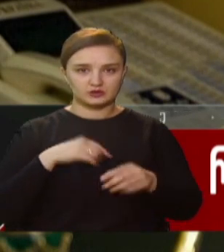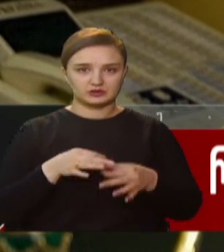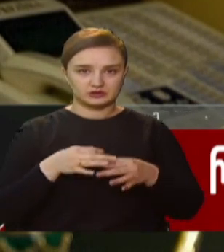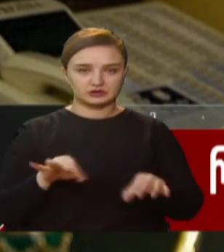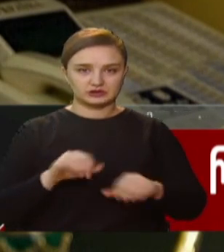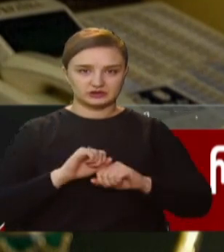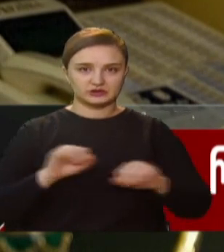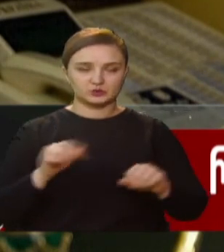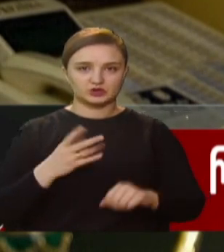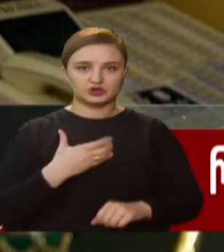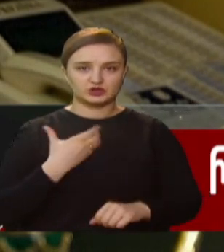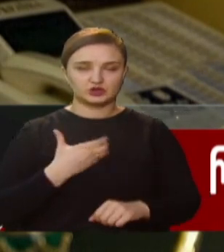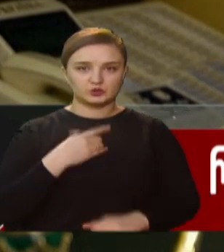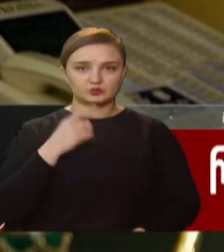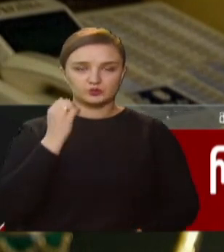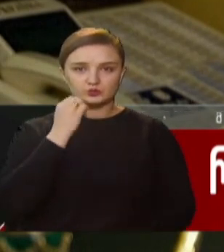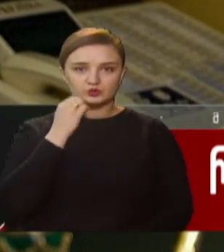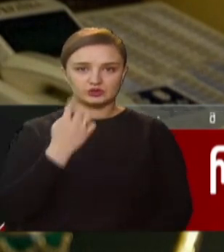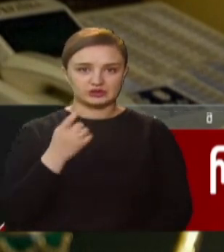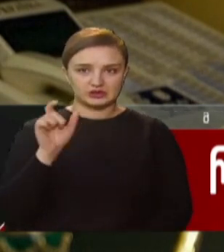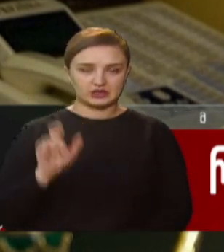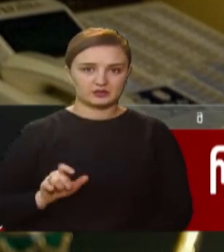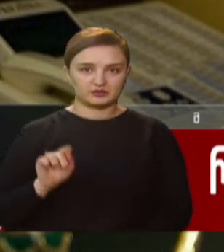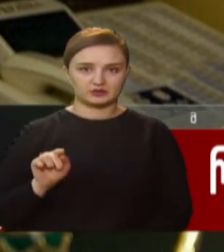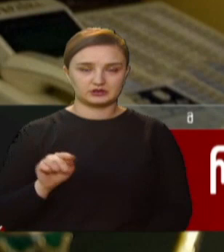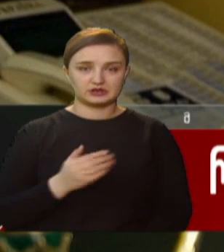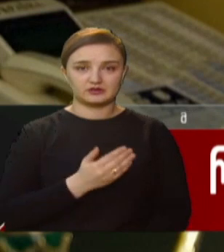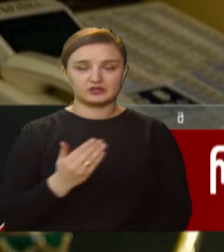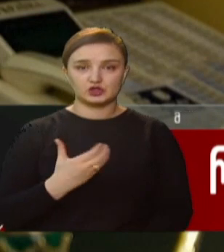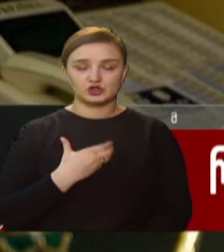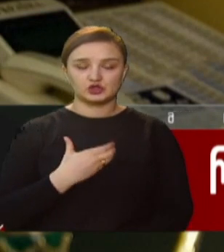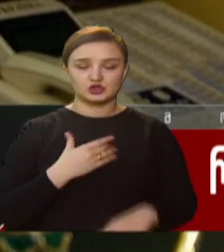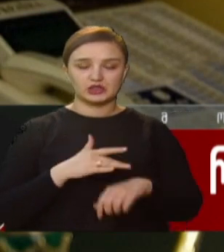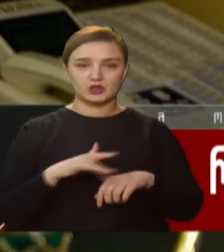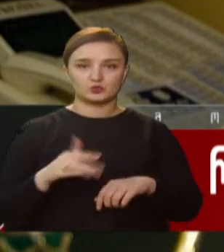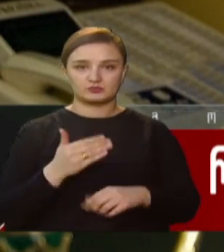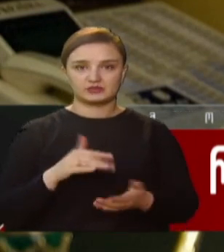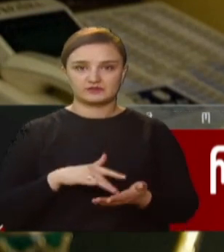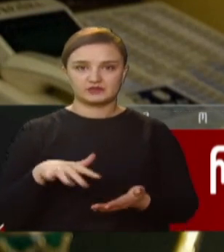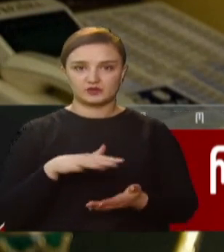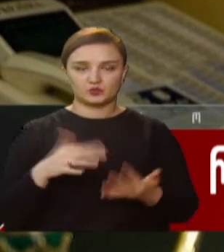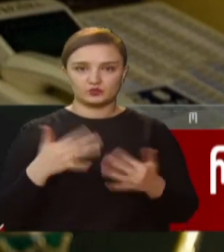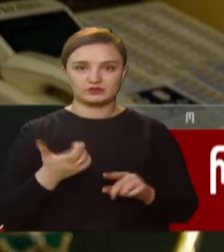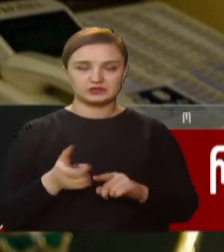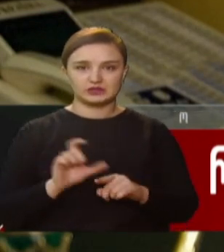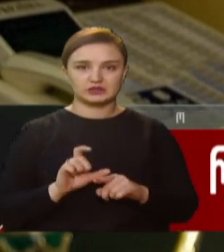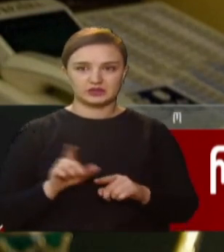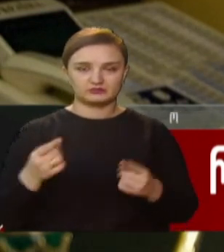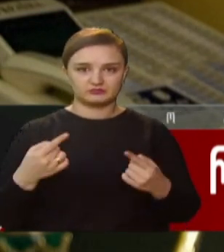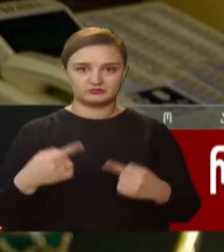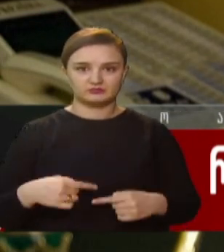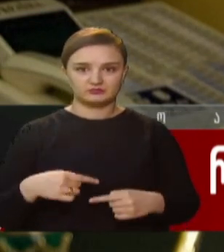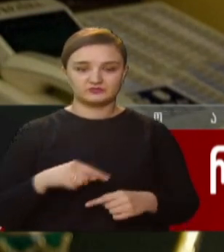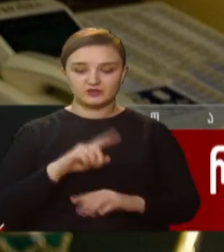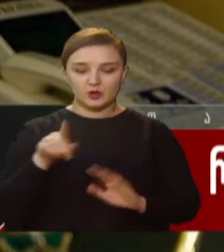გათავისუფლდნენ სამარცხვინო შიშისგან კრემლში მყოფი ერთი ადამიანის მიმართ. თქვენი შიში ანადგურებს თქვენს ქვეყანას, რომელიც უკვე ღრმადაა, მაგრამ არა